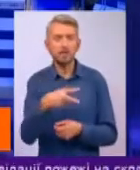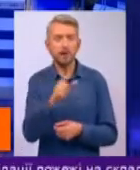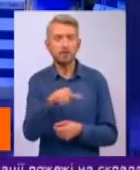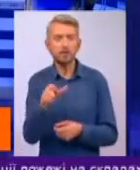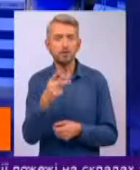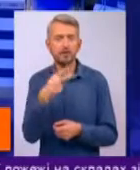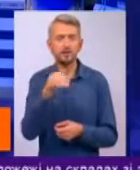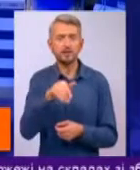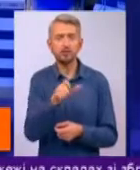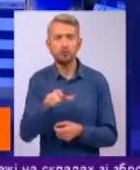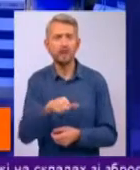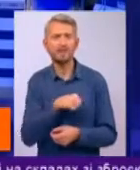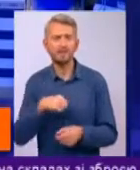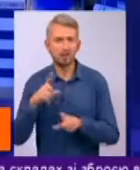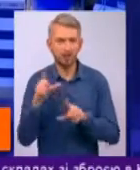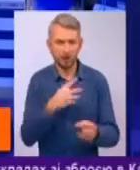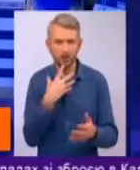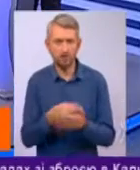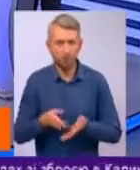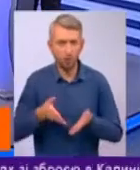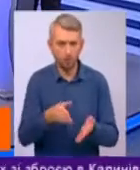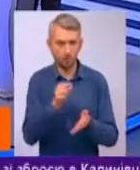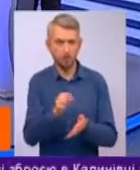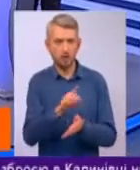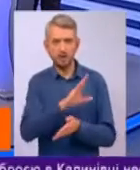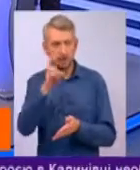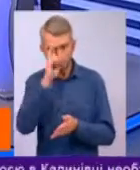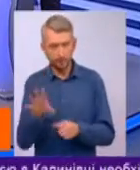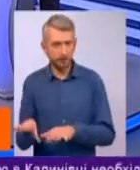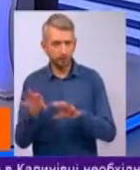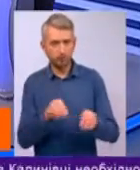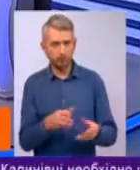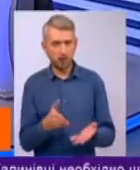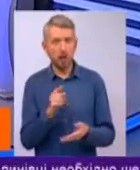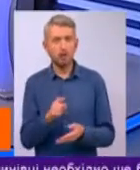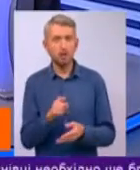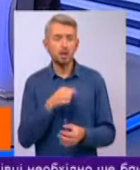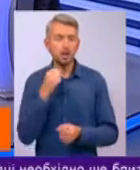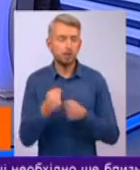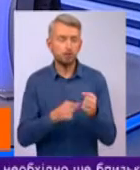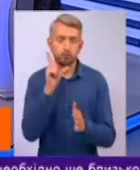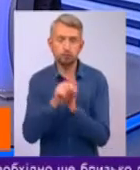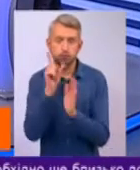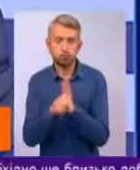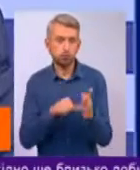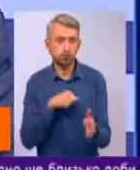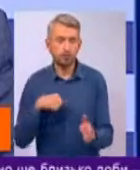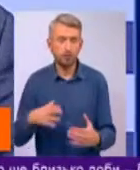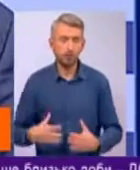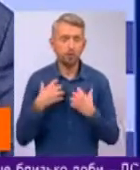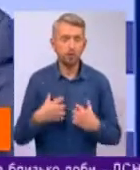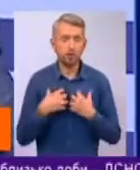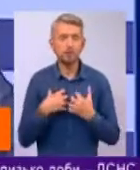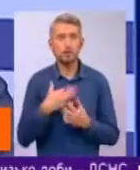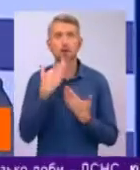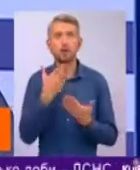саме тисяч виїхали. Да. Своїм ходом виїхали. Їх не держава більше евакувала. А вони вибирали самі в ужасі, в жахітті. І дякували